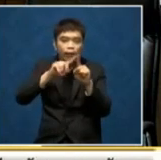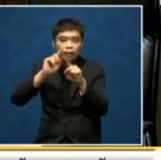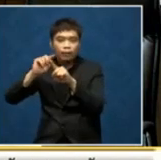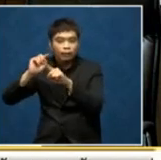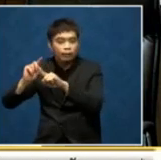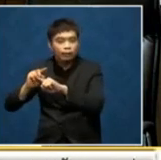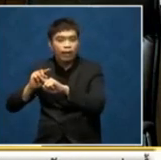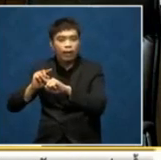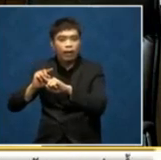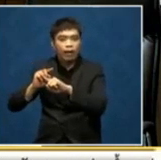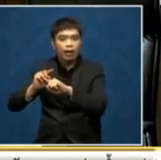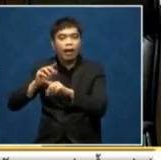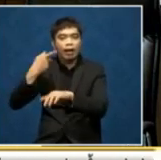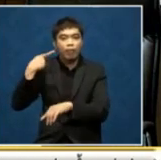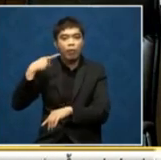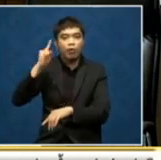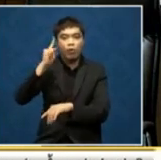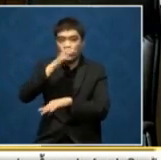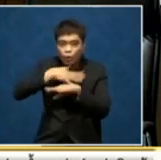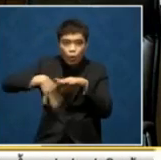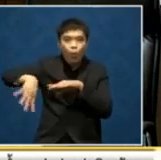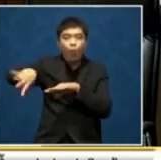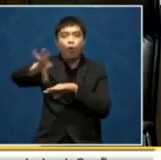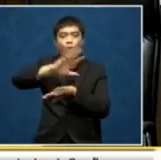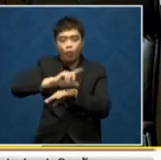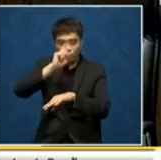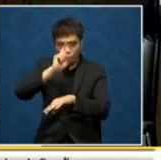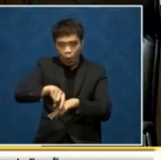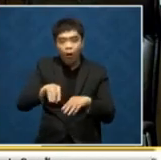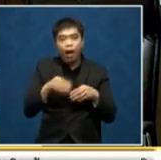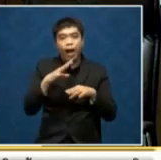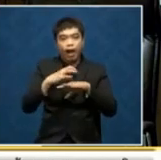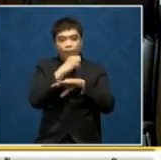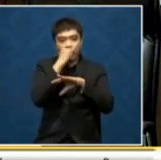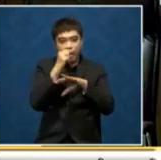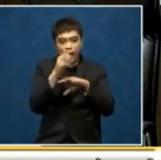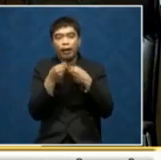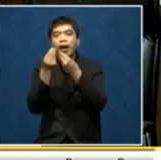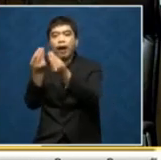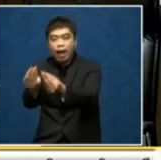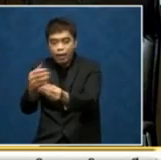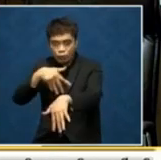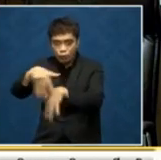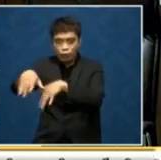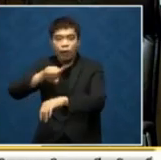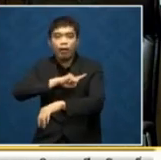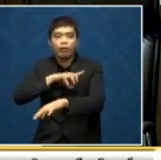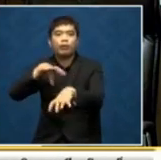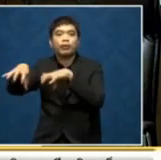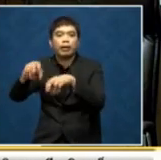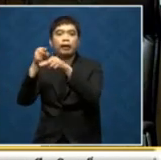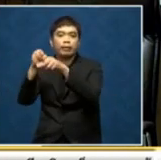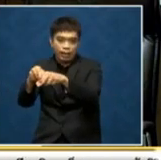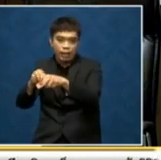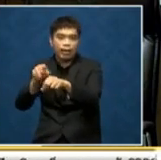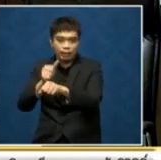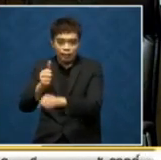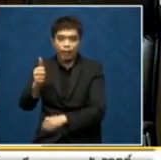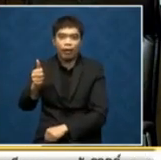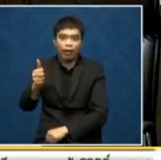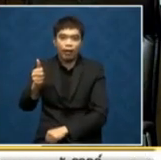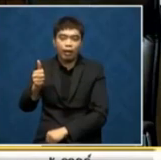สาธารณะเพื่อประโยชน์ของทางสาธารณะก็น่าจะมอบอำนาจให้กับทางท้องถิ่นอ่าได้ดำเนินการด้วยตนเองครับอ่าส่วนของด้าน